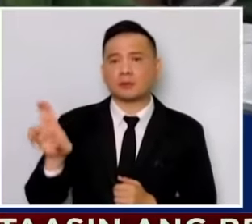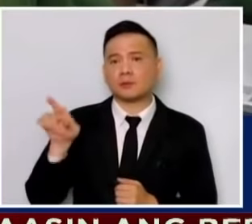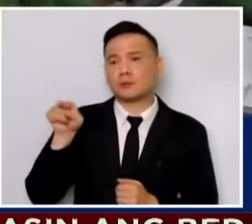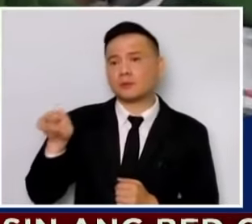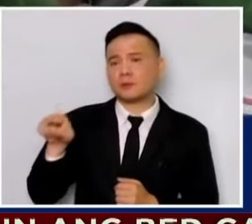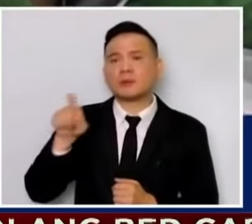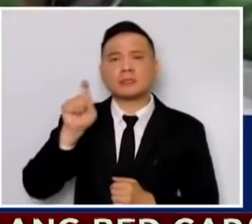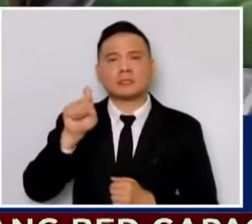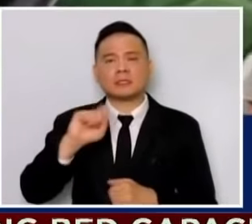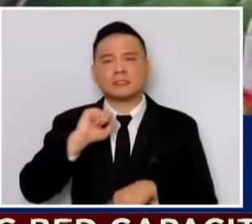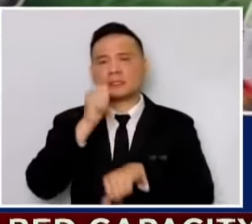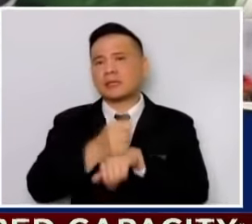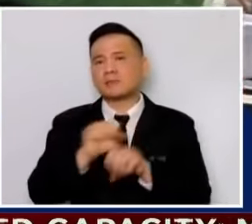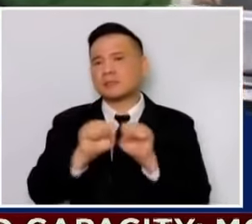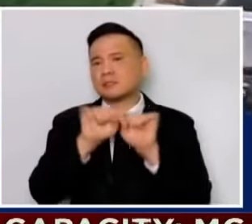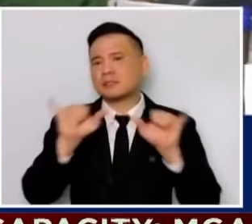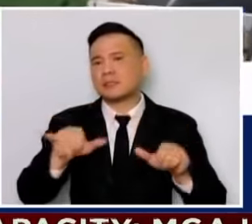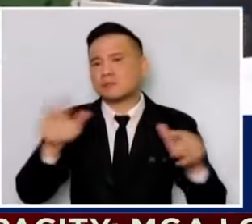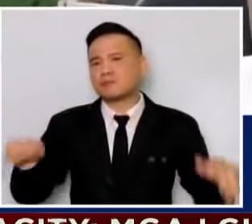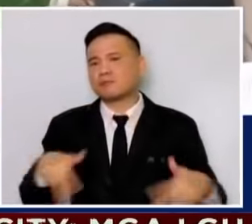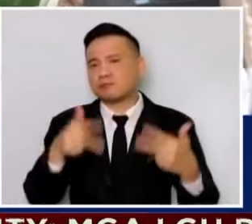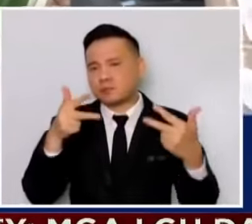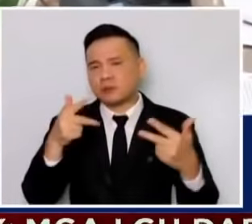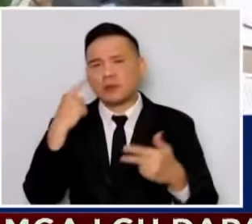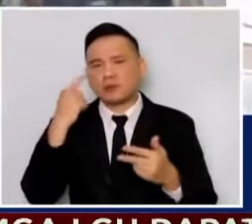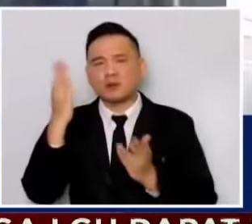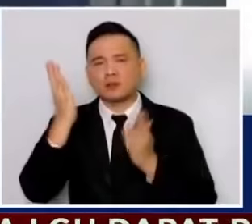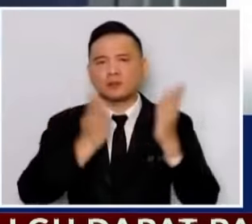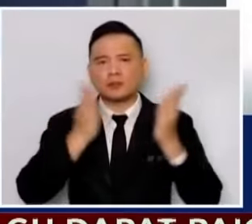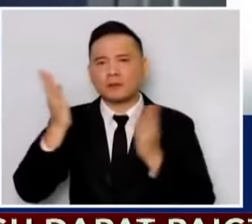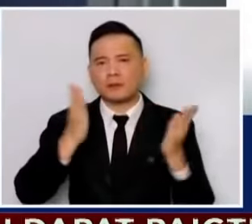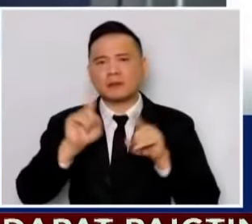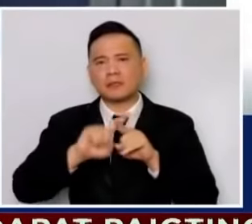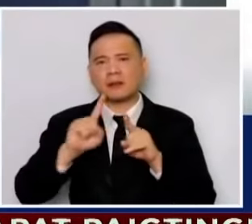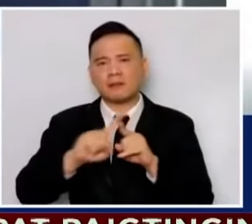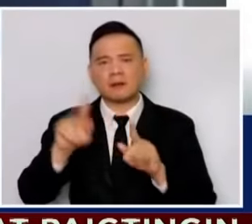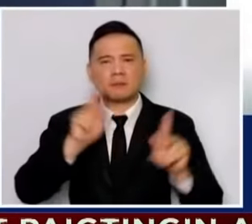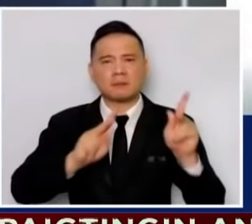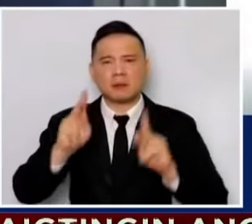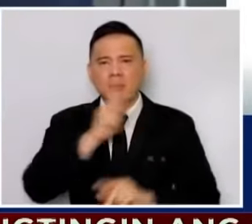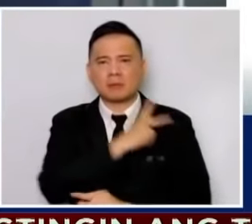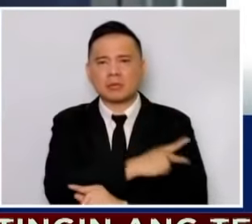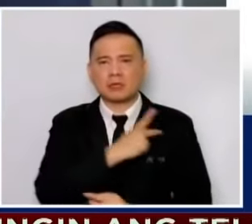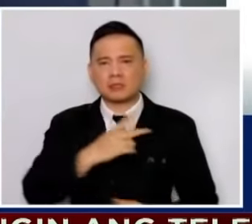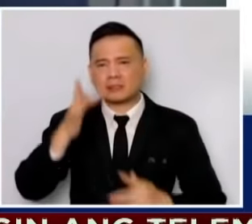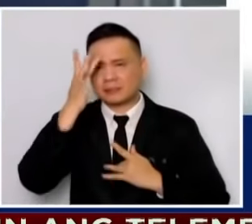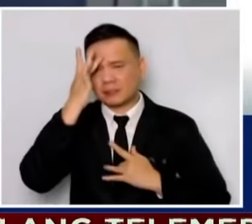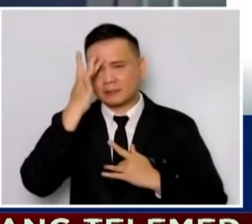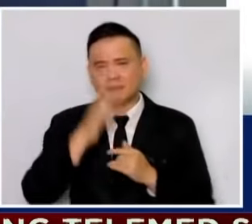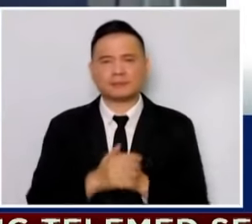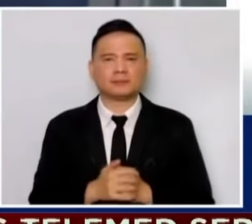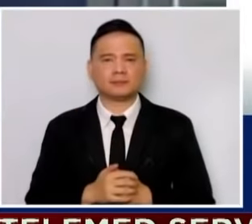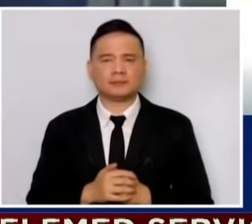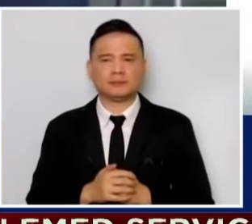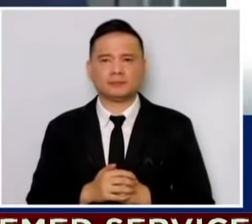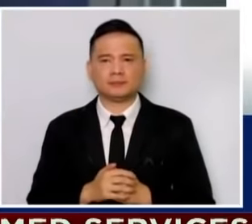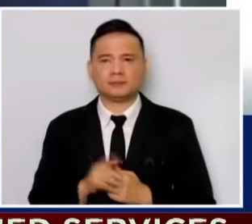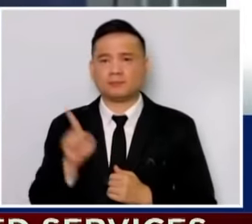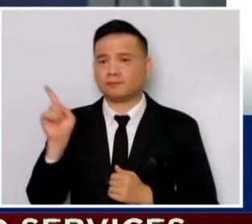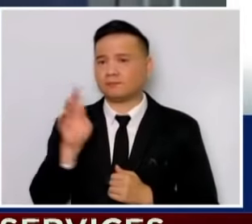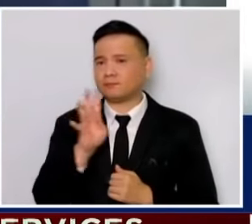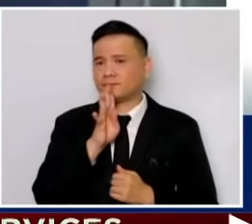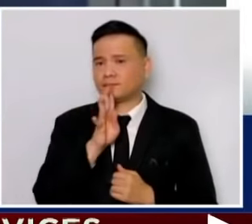telemedicine facilities para maserbisyuhan ang mga magkakasakit. We're also asking all of the LGUs, no,